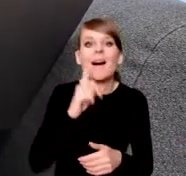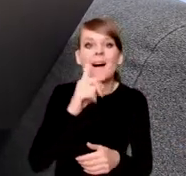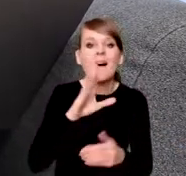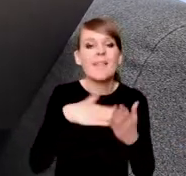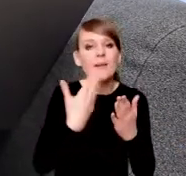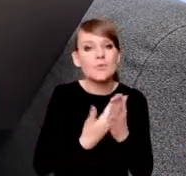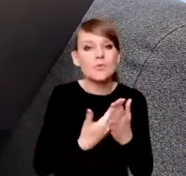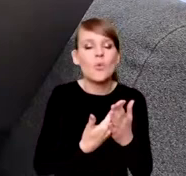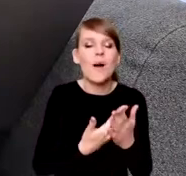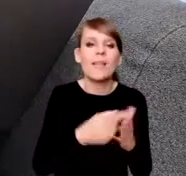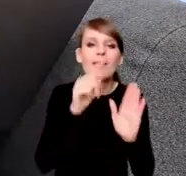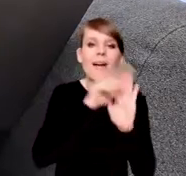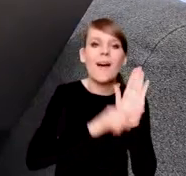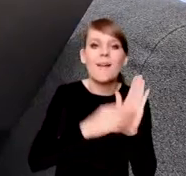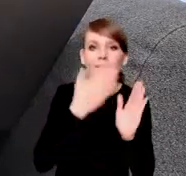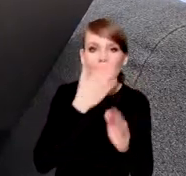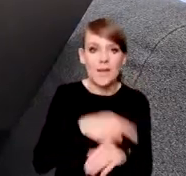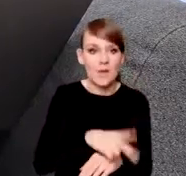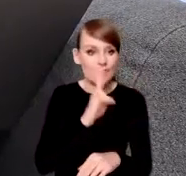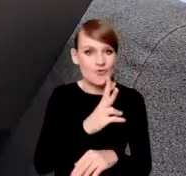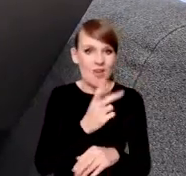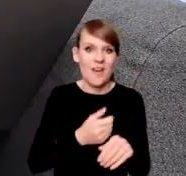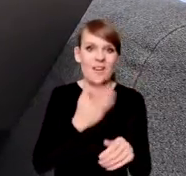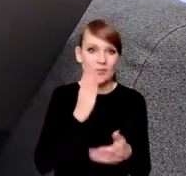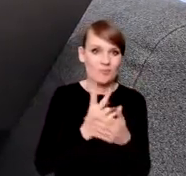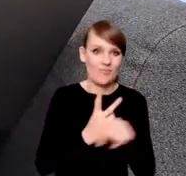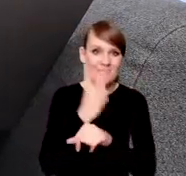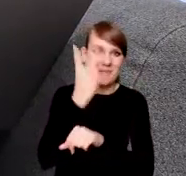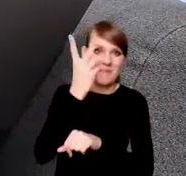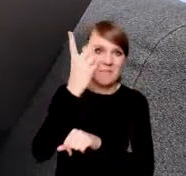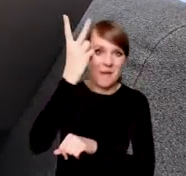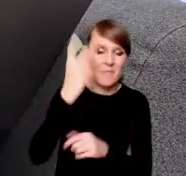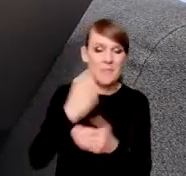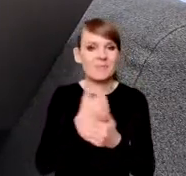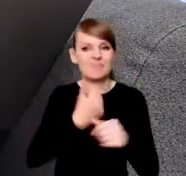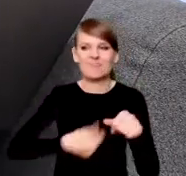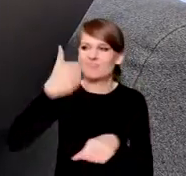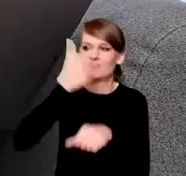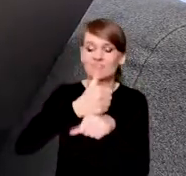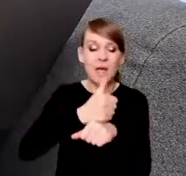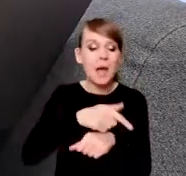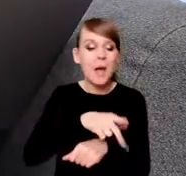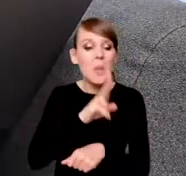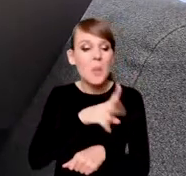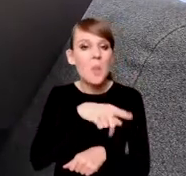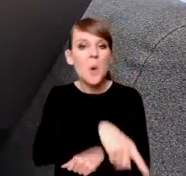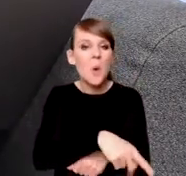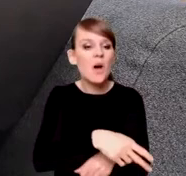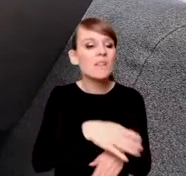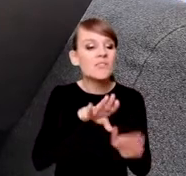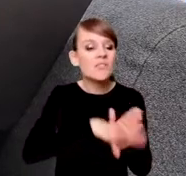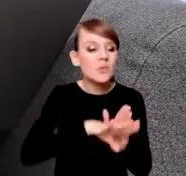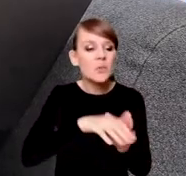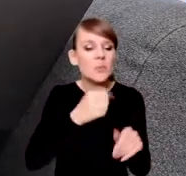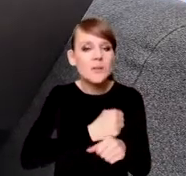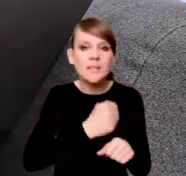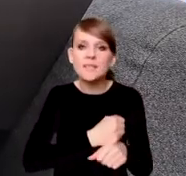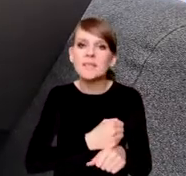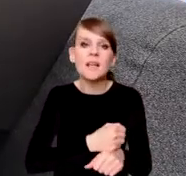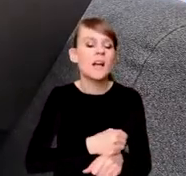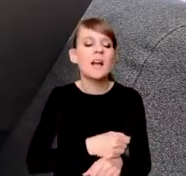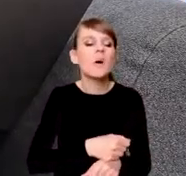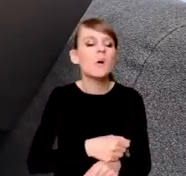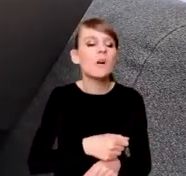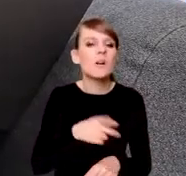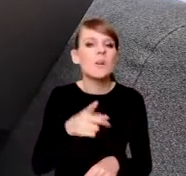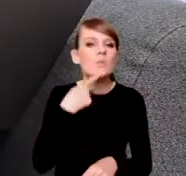wyższych stanowisk, utrudniają funkcjonowanie tym na niższych stanowiskach, bo mówią, że musicie być czeladnikami i wtedy dopiero,